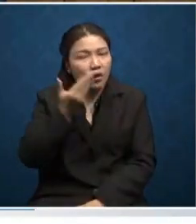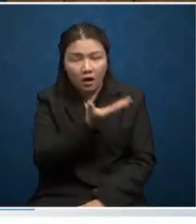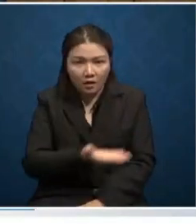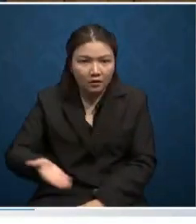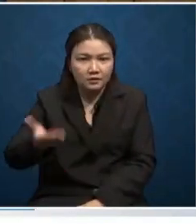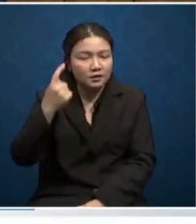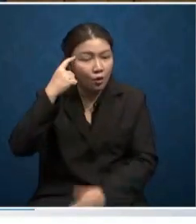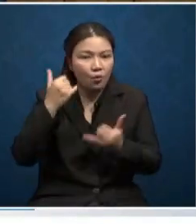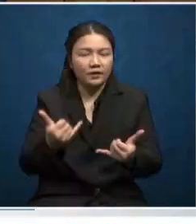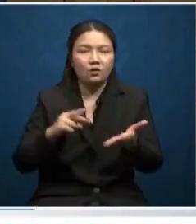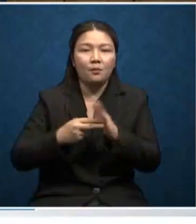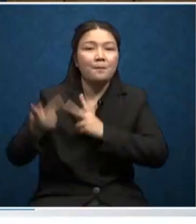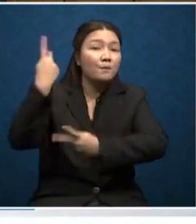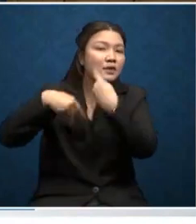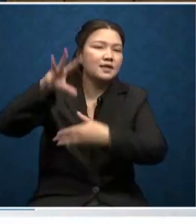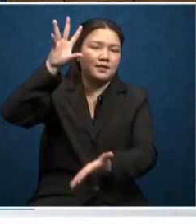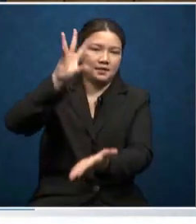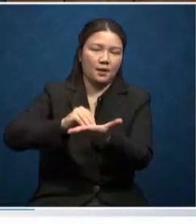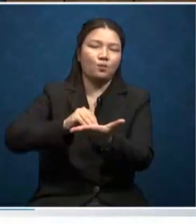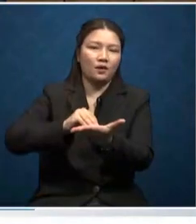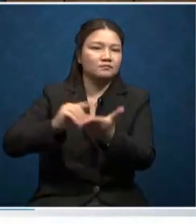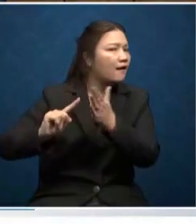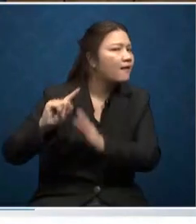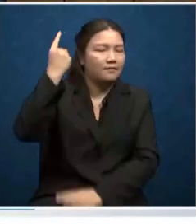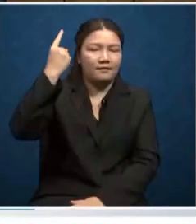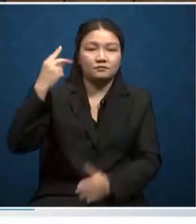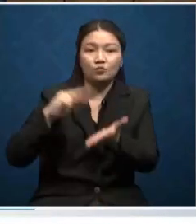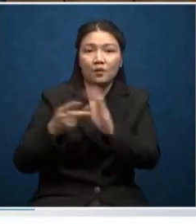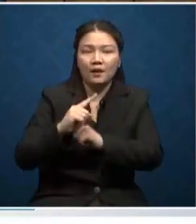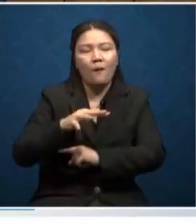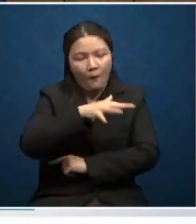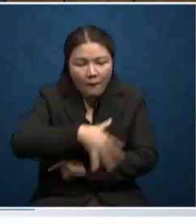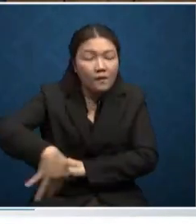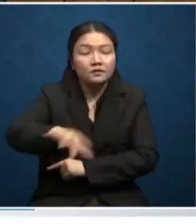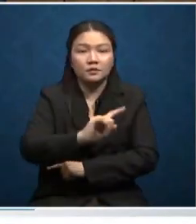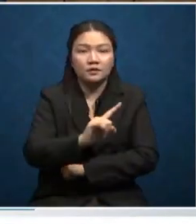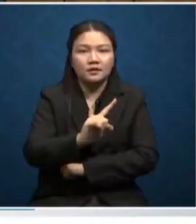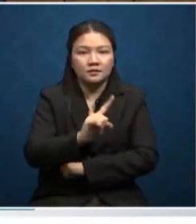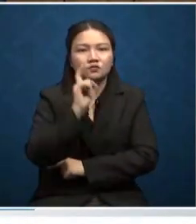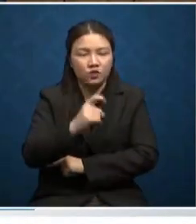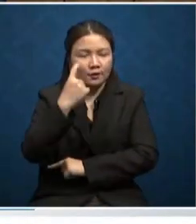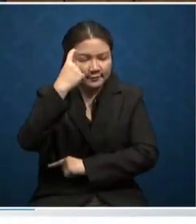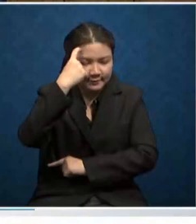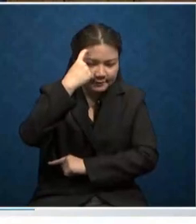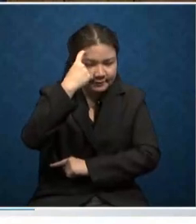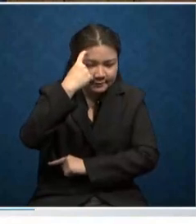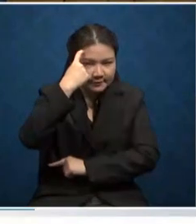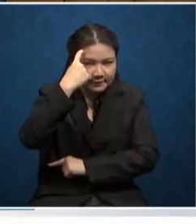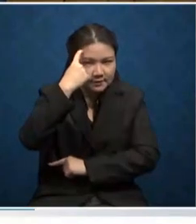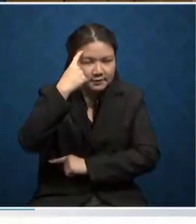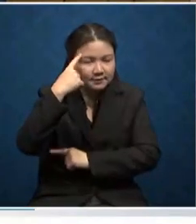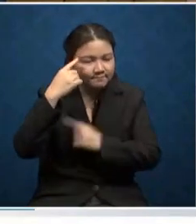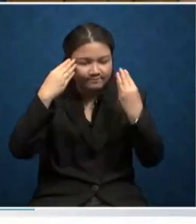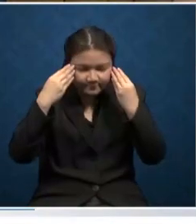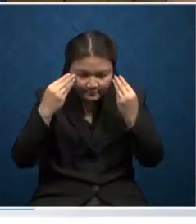ถือเป็นวินาทีประวัติศาสตร์ครับท่านโปรดใช้วิจารญาณไตร่ตรองให้รอบ